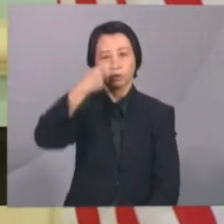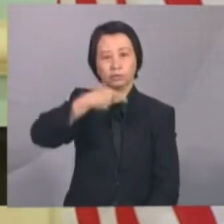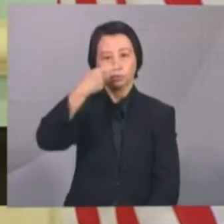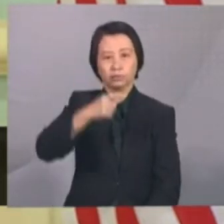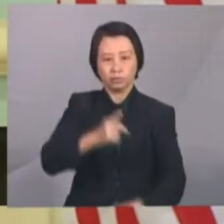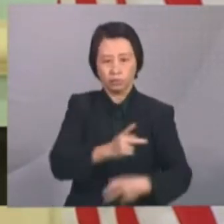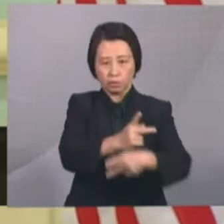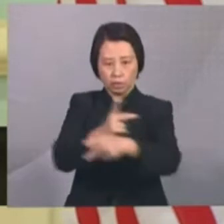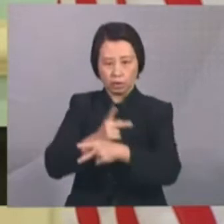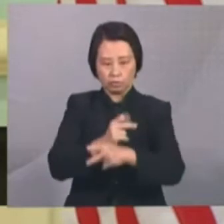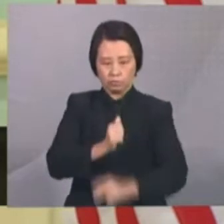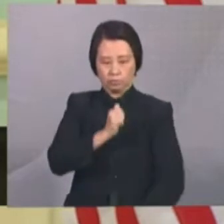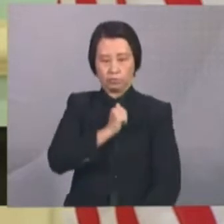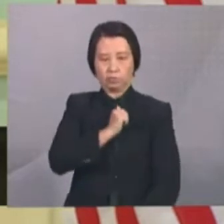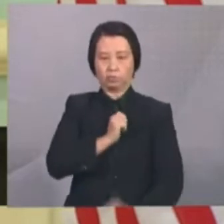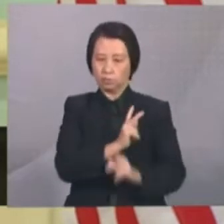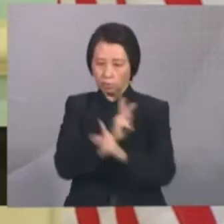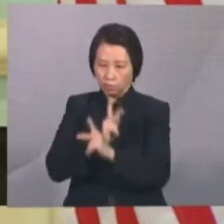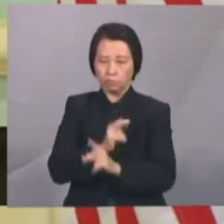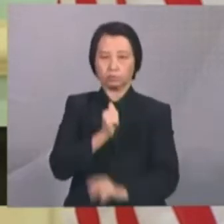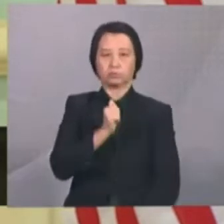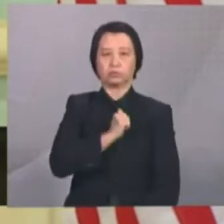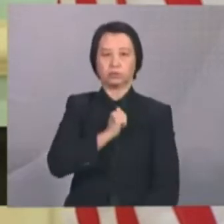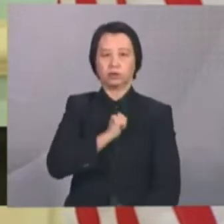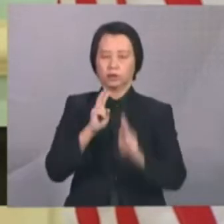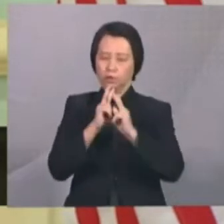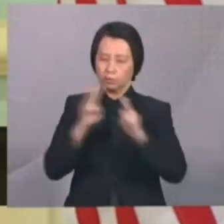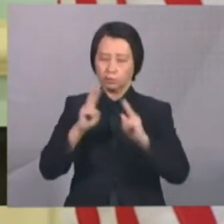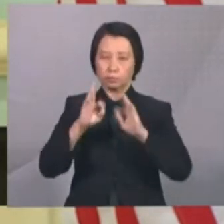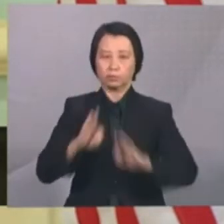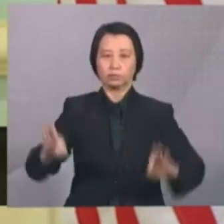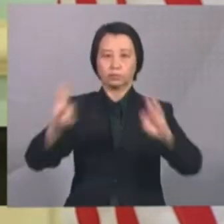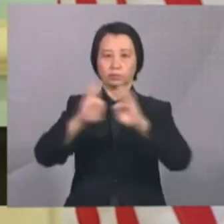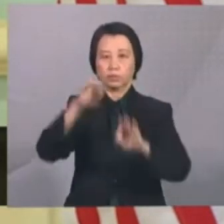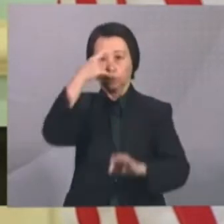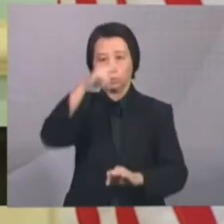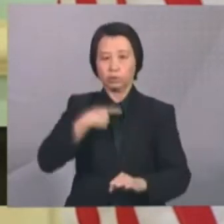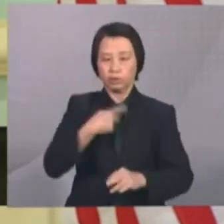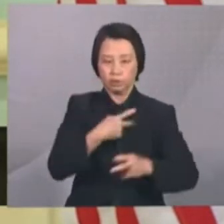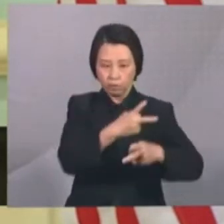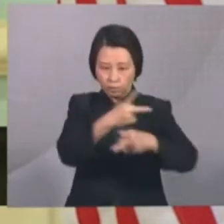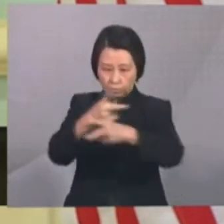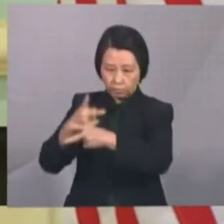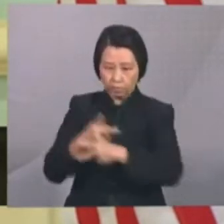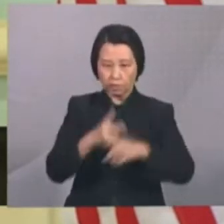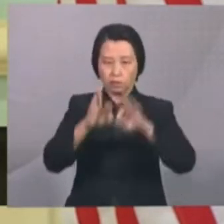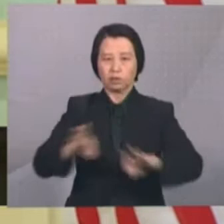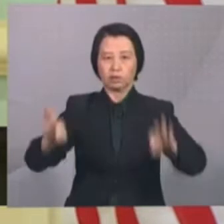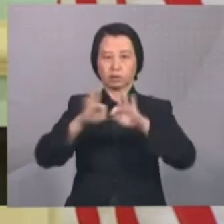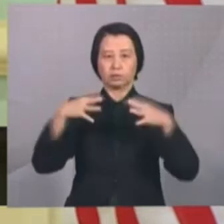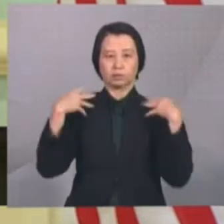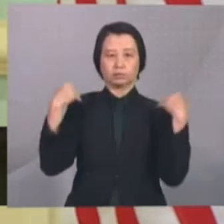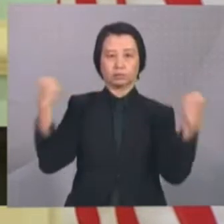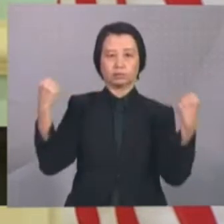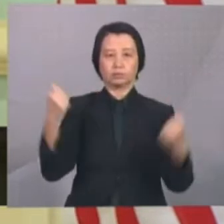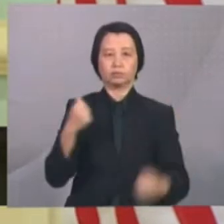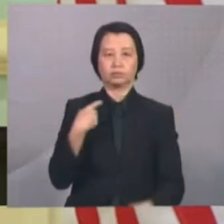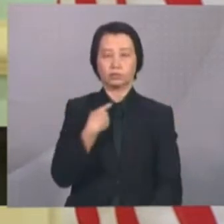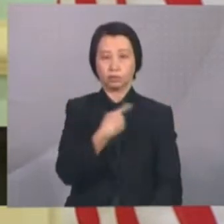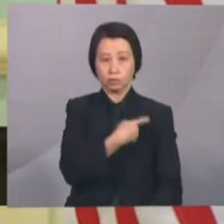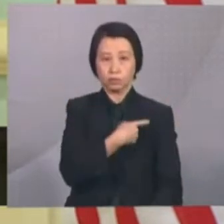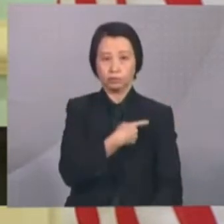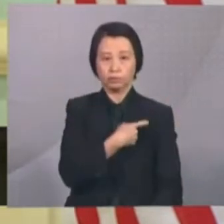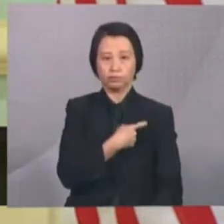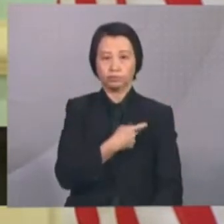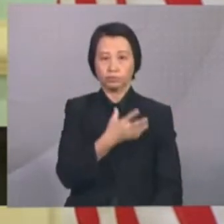kawan Kediri ataupun save regulation itu yang amat penting bagi kita menjaga kepentingan kesehatan kita dan